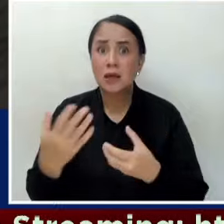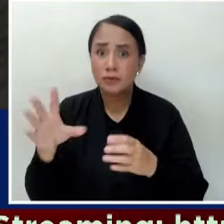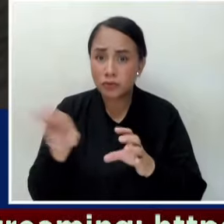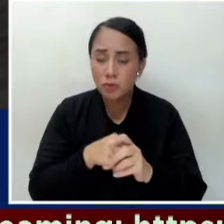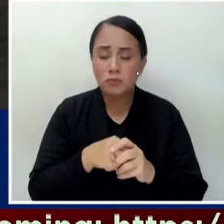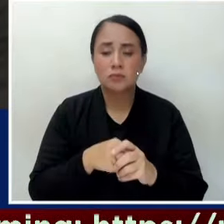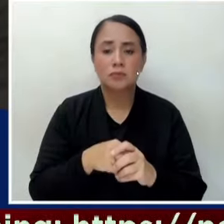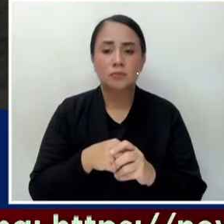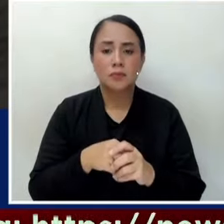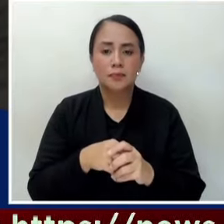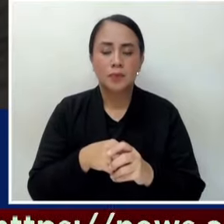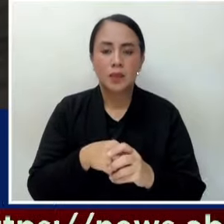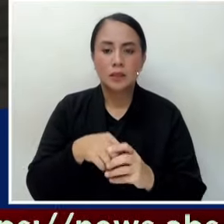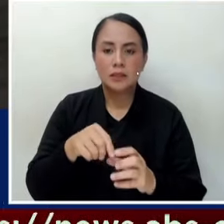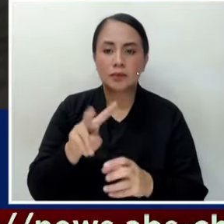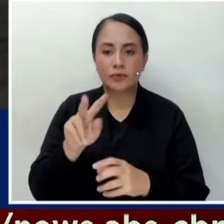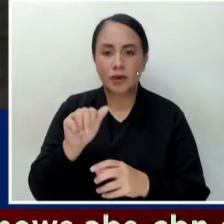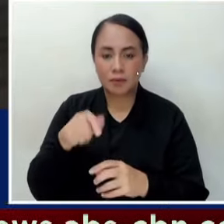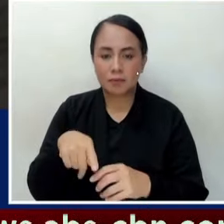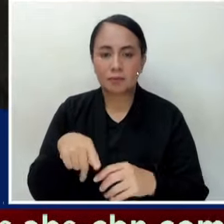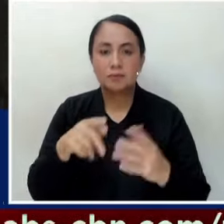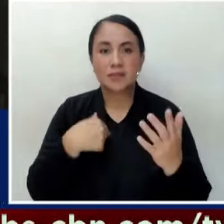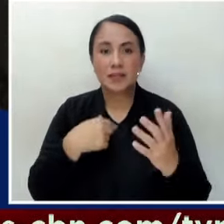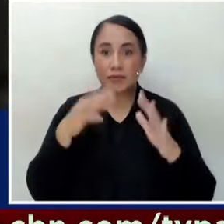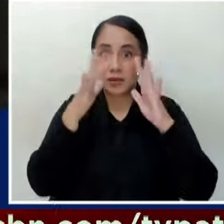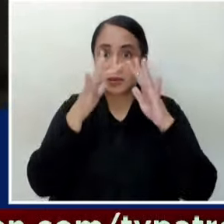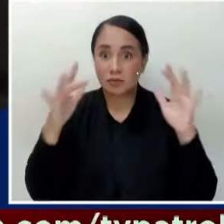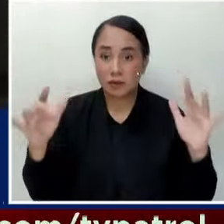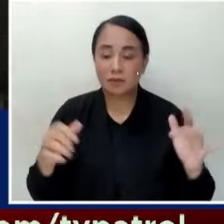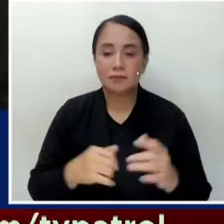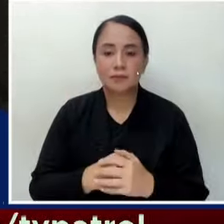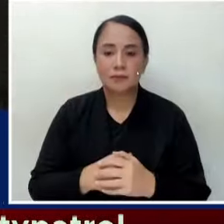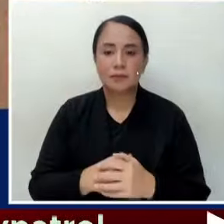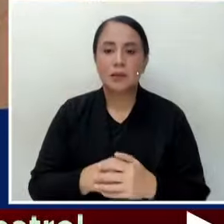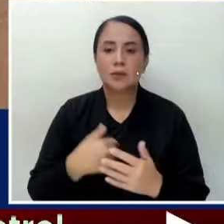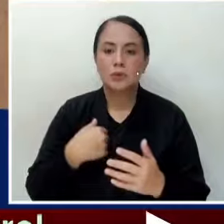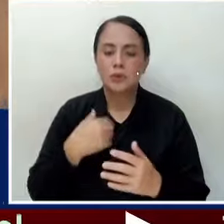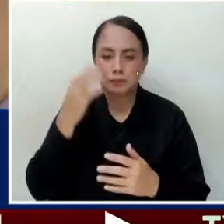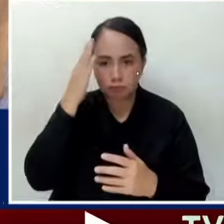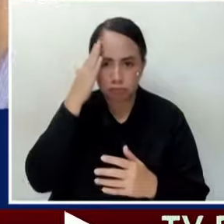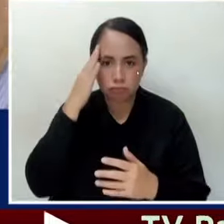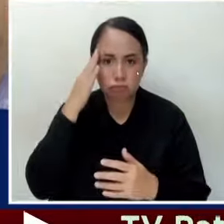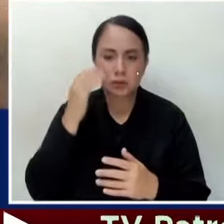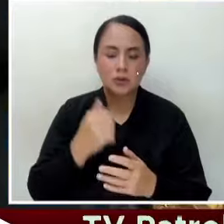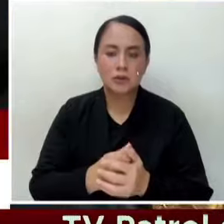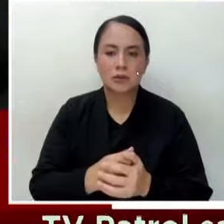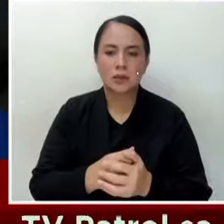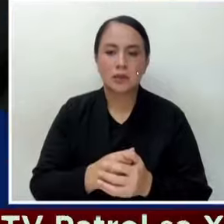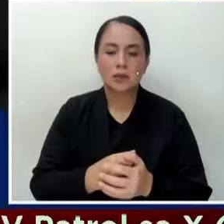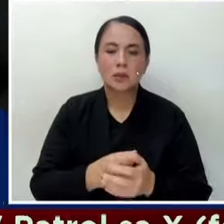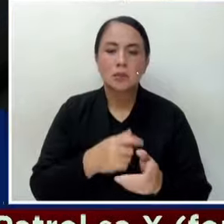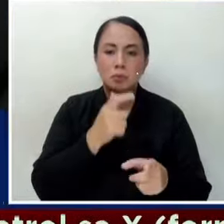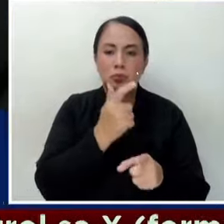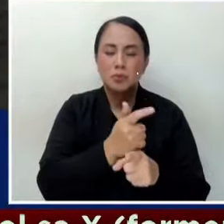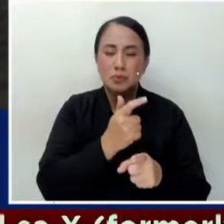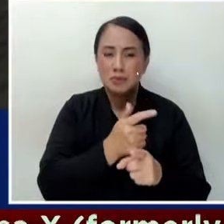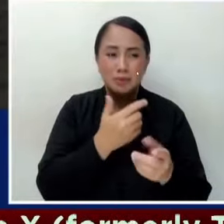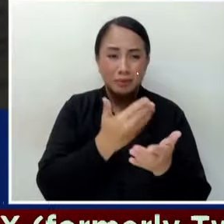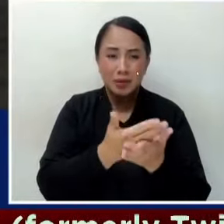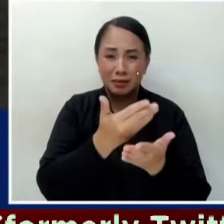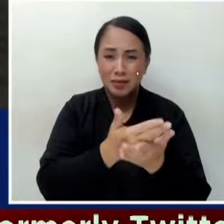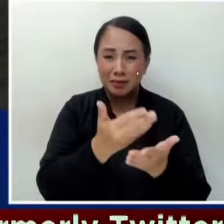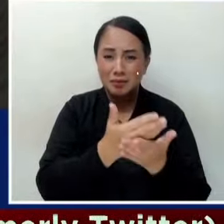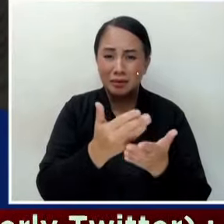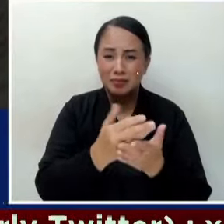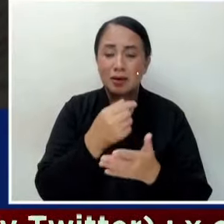sa vape festival na ito. May apela rin si Lumagi sa mga tumatangkilik ng vape products. Huwag